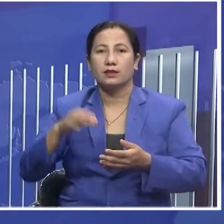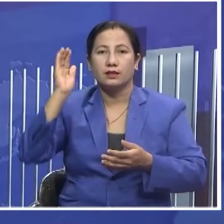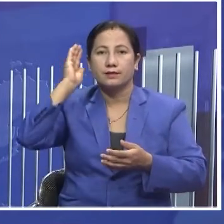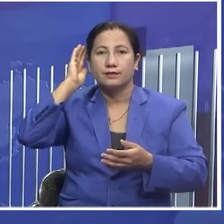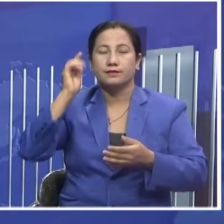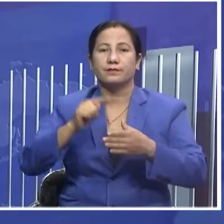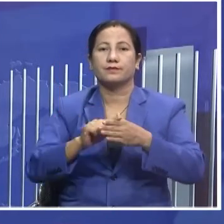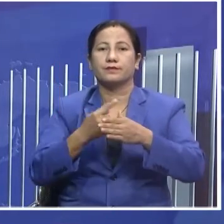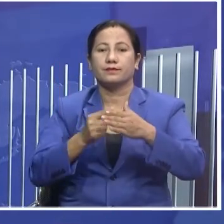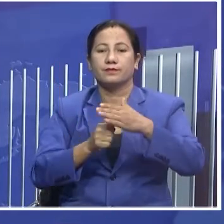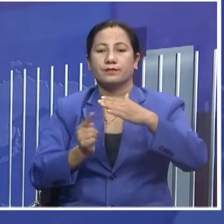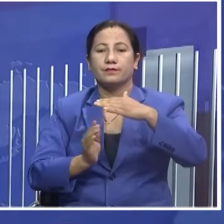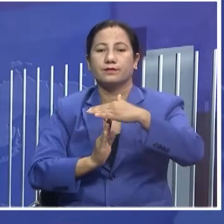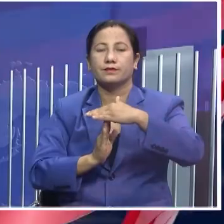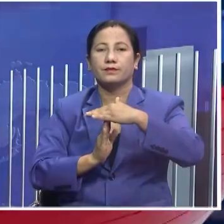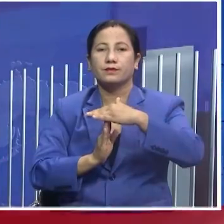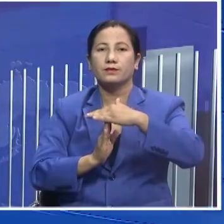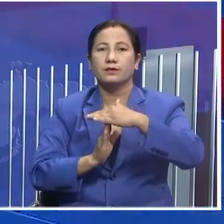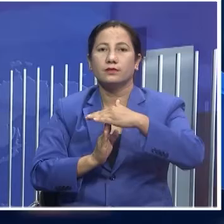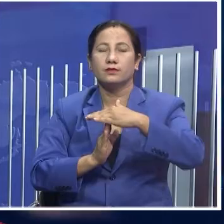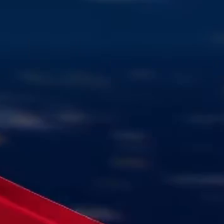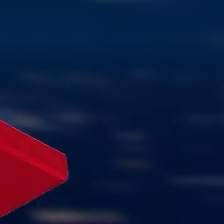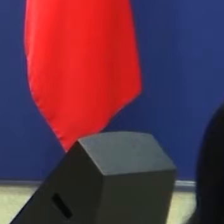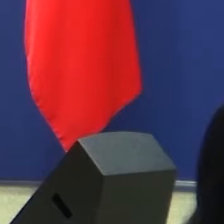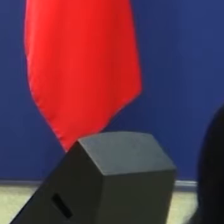समाचारको क्रम जारी नै छ, एकैछिनको विश्राम।